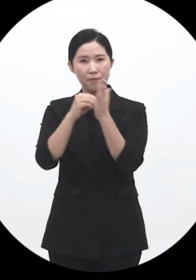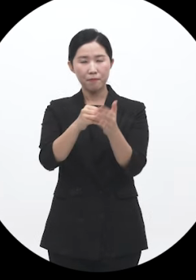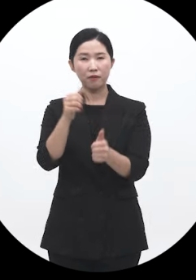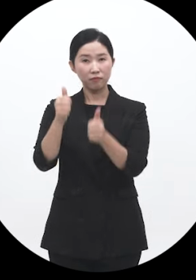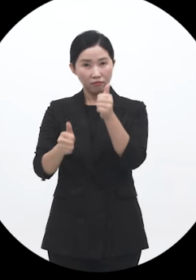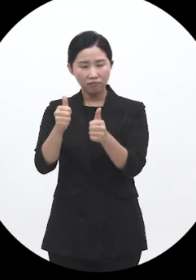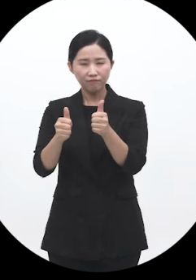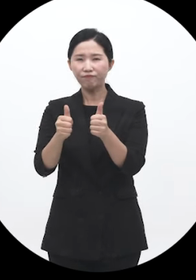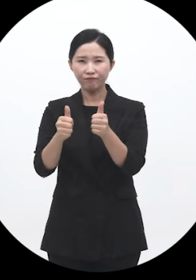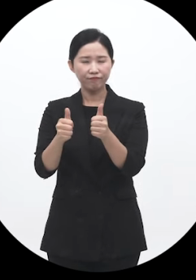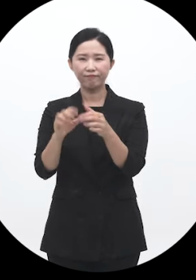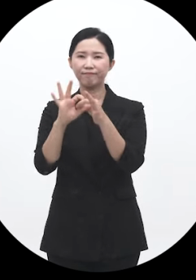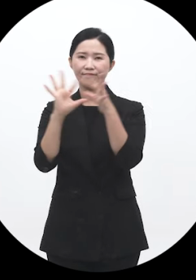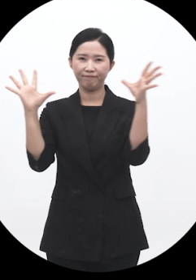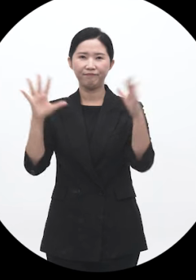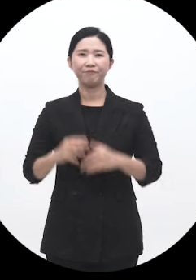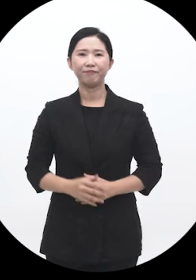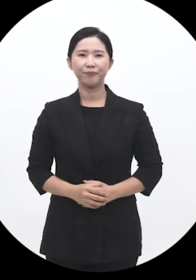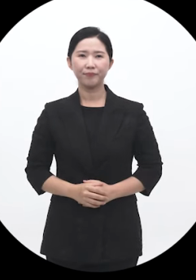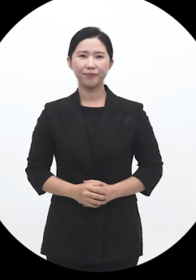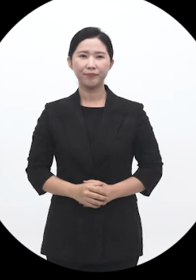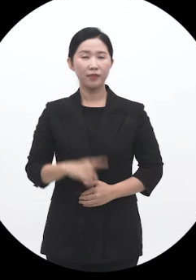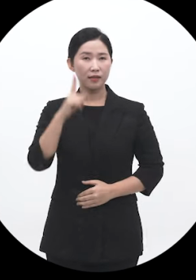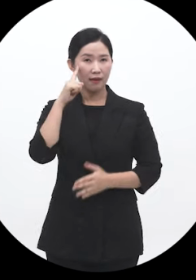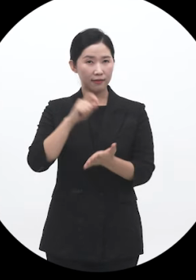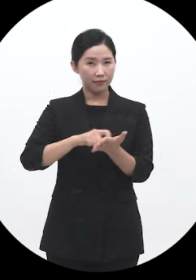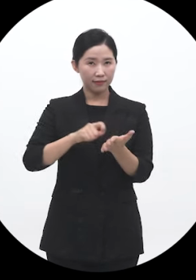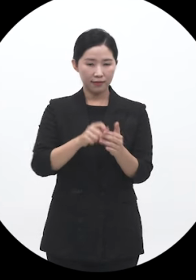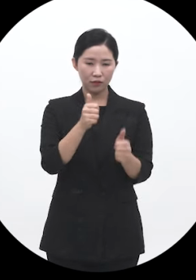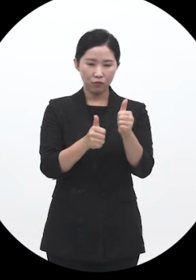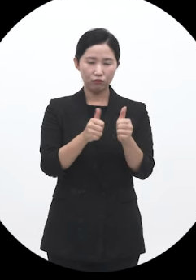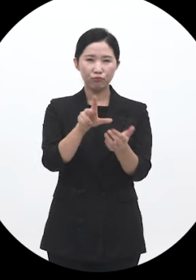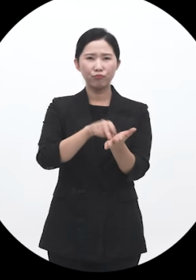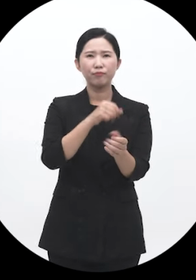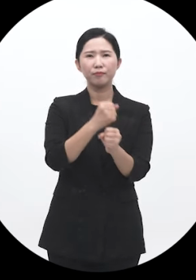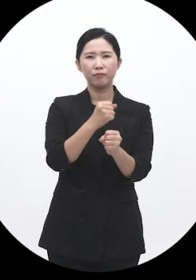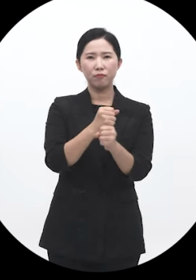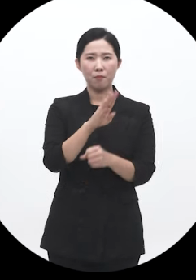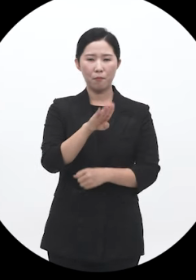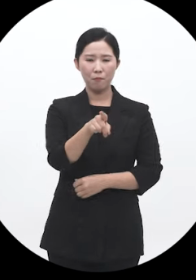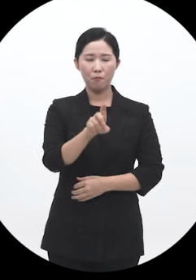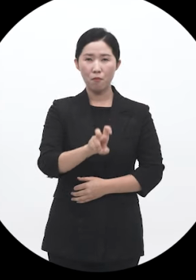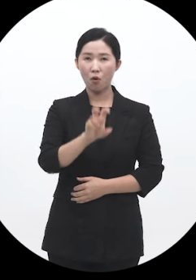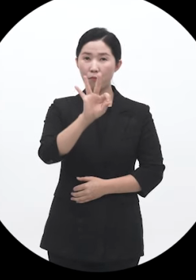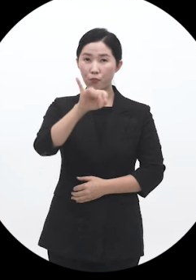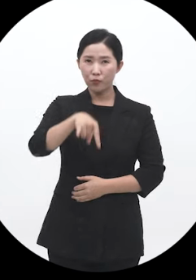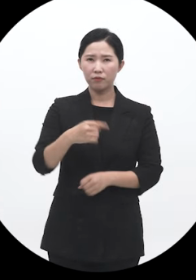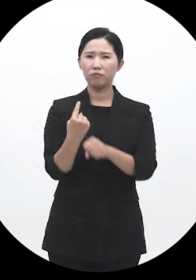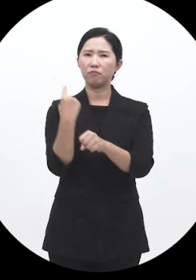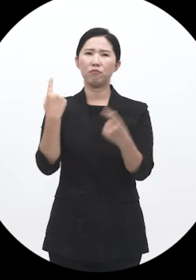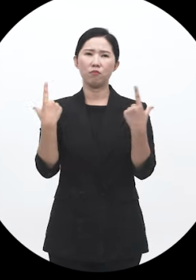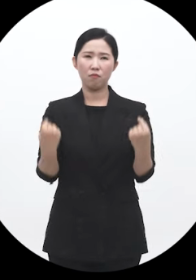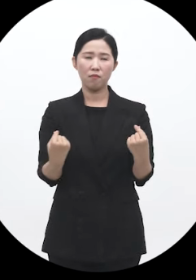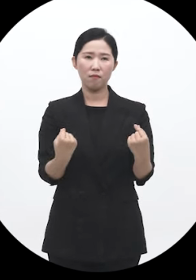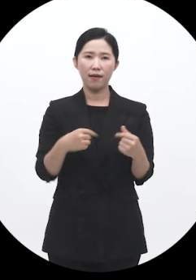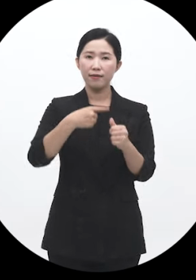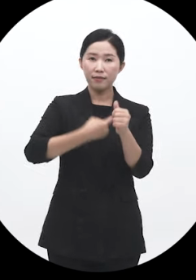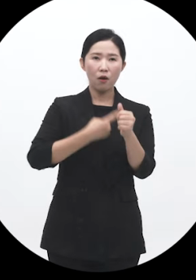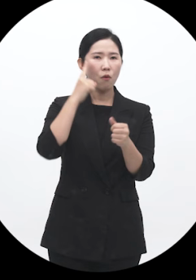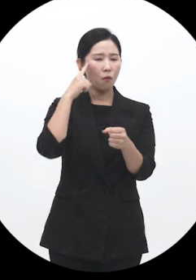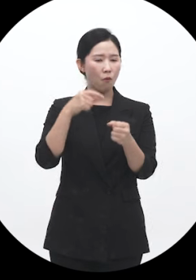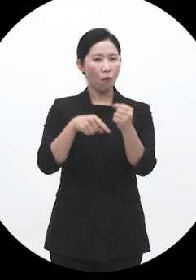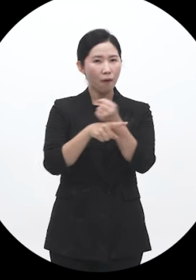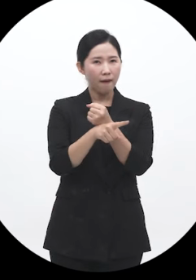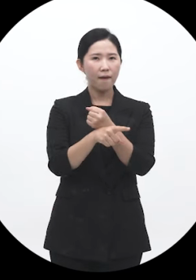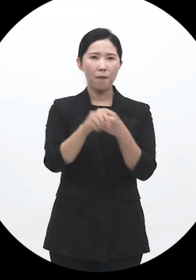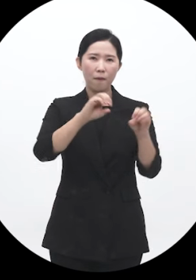출제 범위는 전년도와 동일합니다. 자연공학 계열과 간호학과는 수학에서 미적분까지